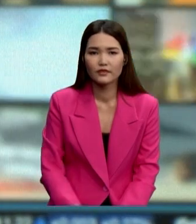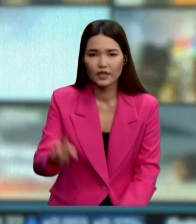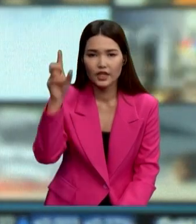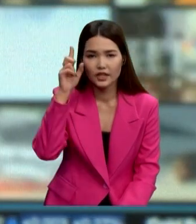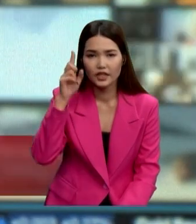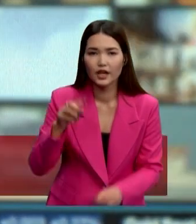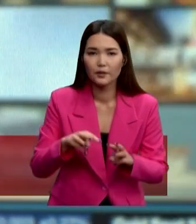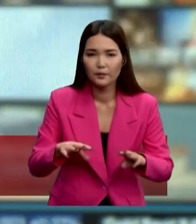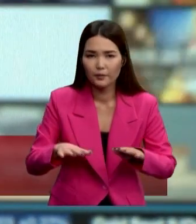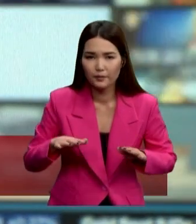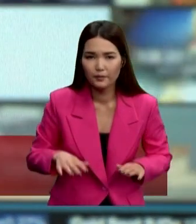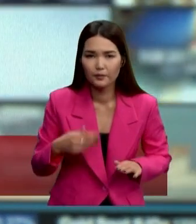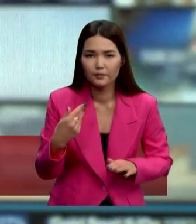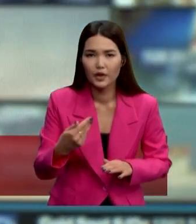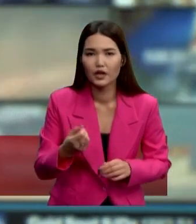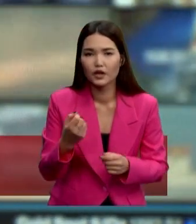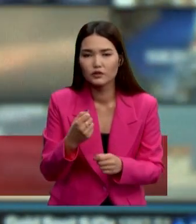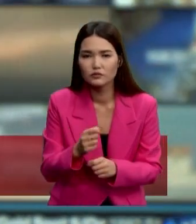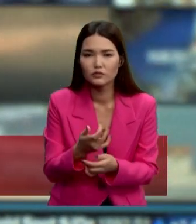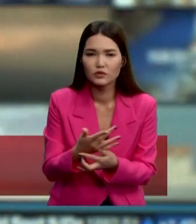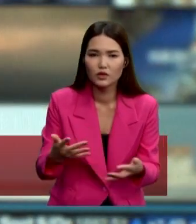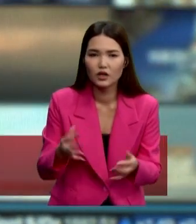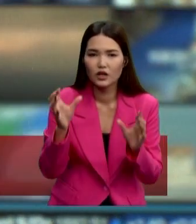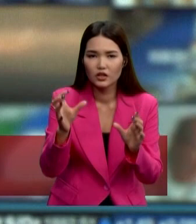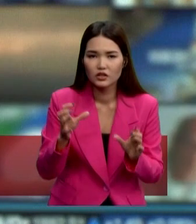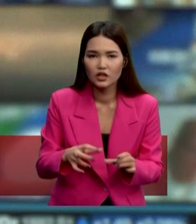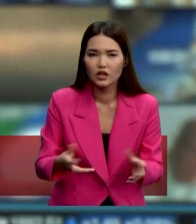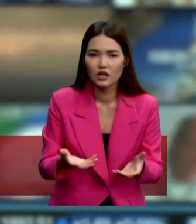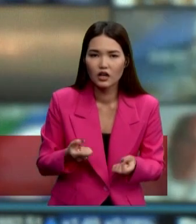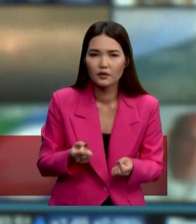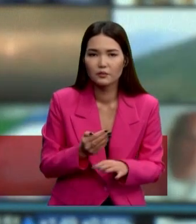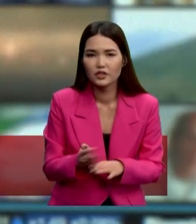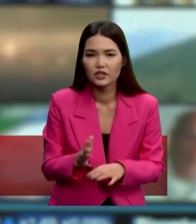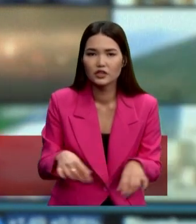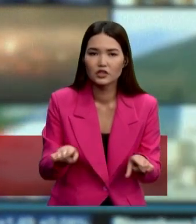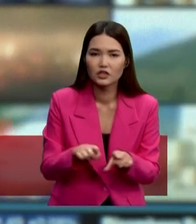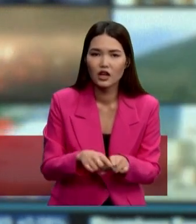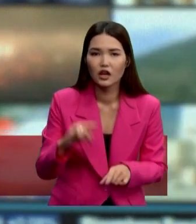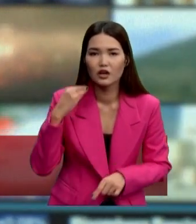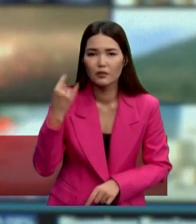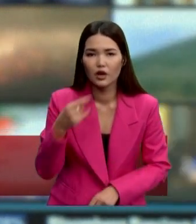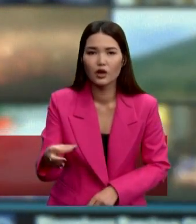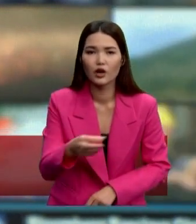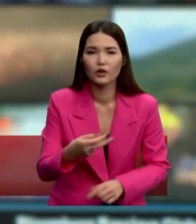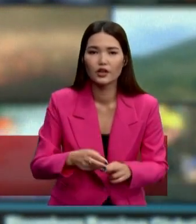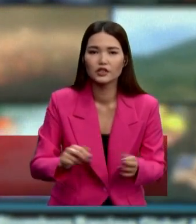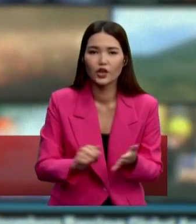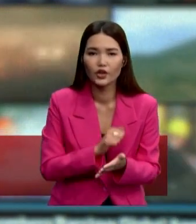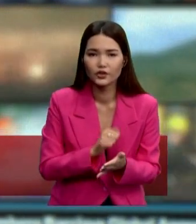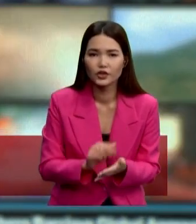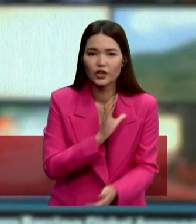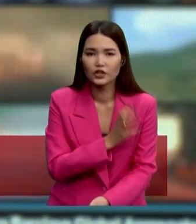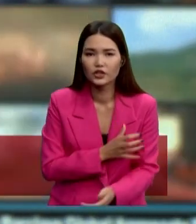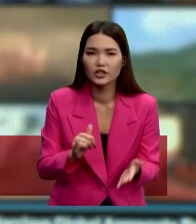Ел парламенті Тазмен Төбе тұқымын көбейту туралы заңды қабылдағаны кеше ғана еді. Ал Павлодар облысында ол құжат күшіне